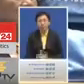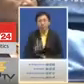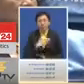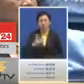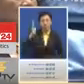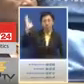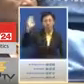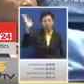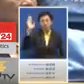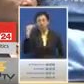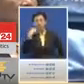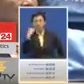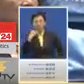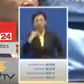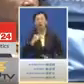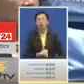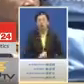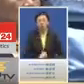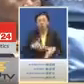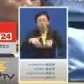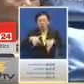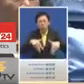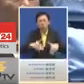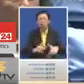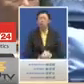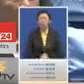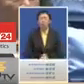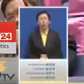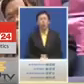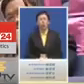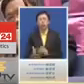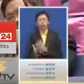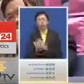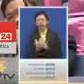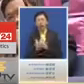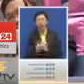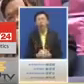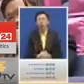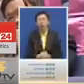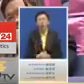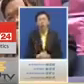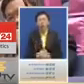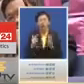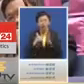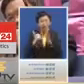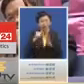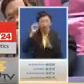าเสียงพูดเรื่องนี้ทุกครั้งเนี่ยชาวบ้านแทบจะกระโดดร้องเดี๋ยวนี้ย